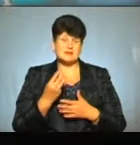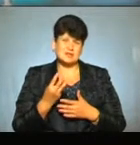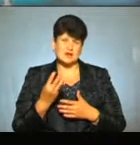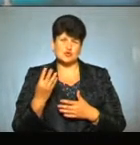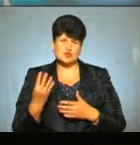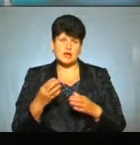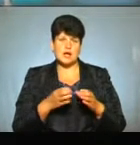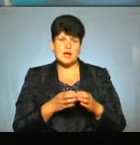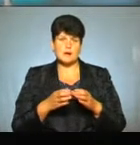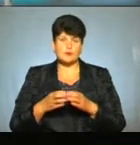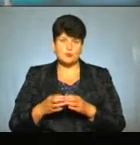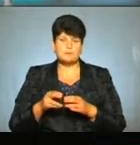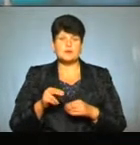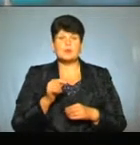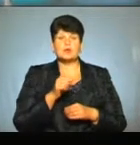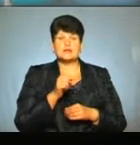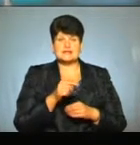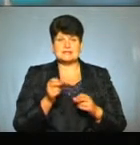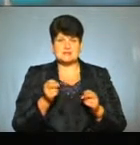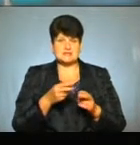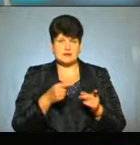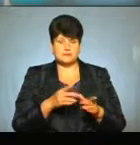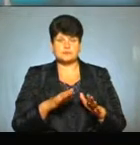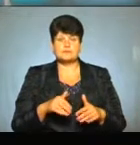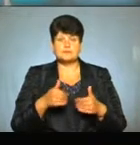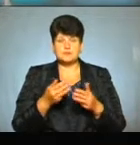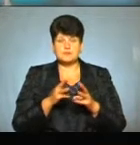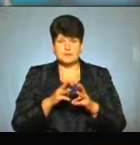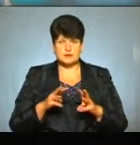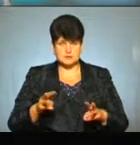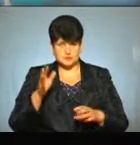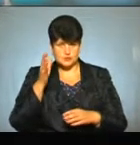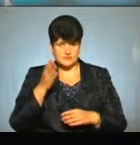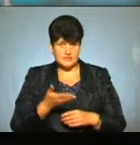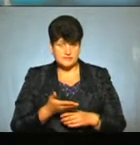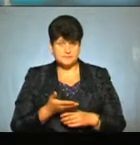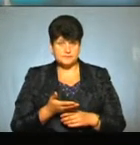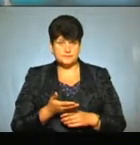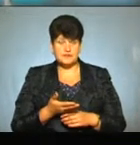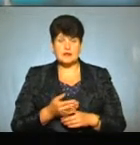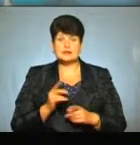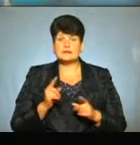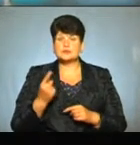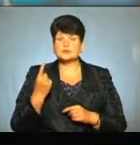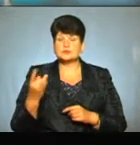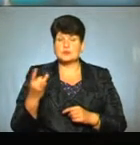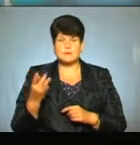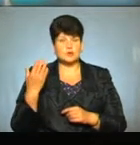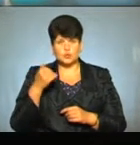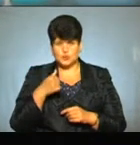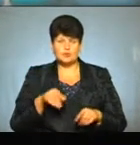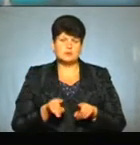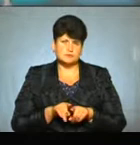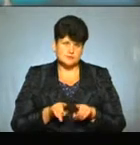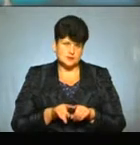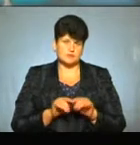чи 4 групи по тих спеціальностях, які пропонує Міністерство освіти. Жодного разу, минулого року така